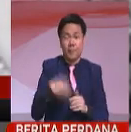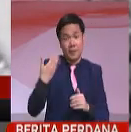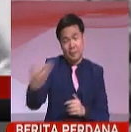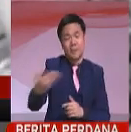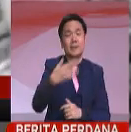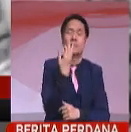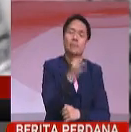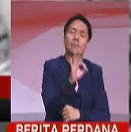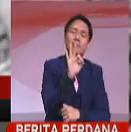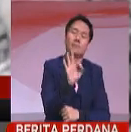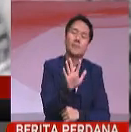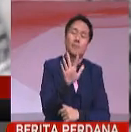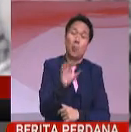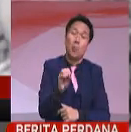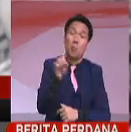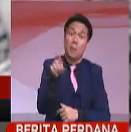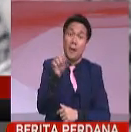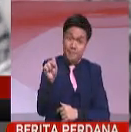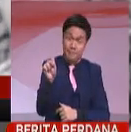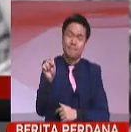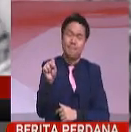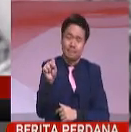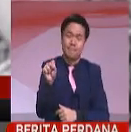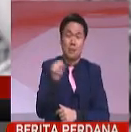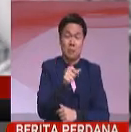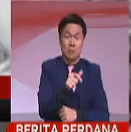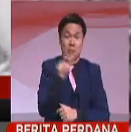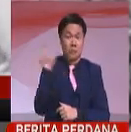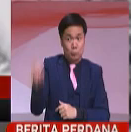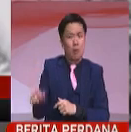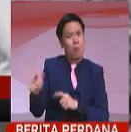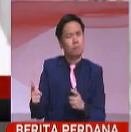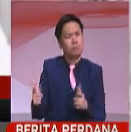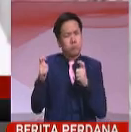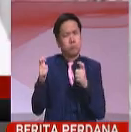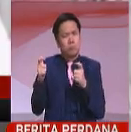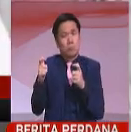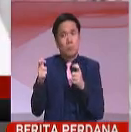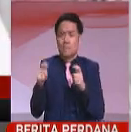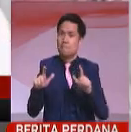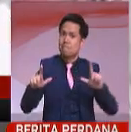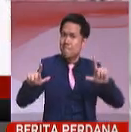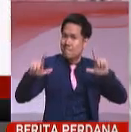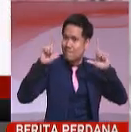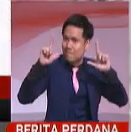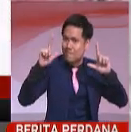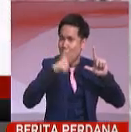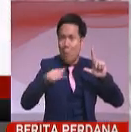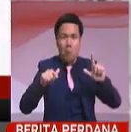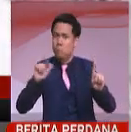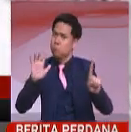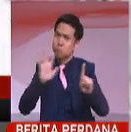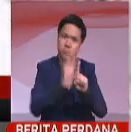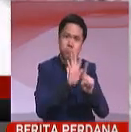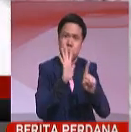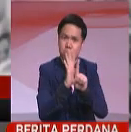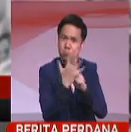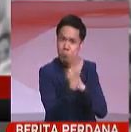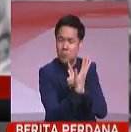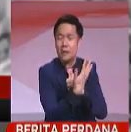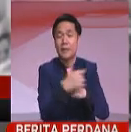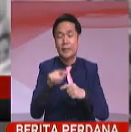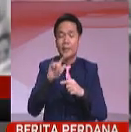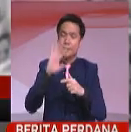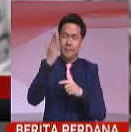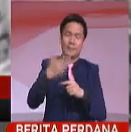pertengahan 1950-an, beliau dengan pantas menjadi ikon selebriti. Pada 1961, beliau mendirikan